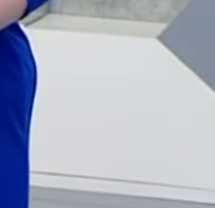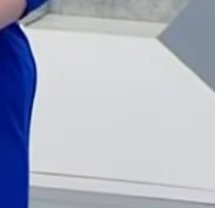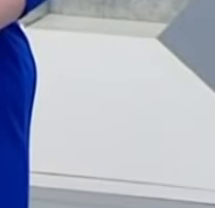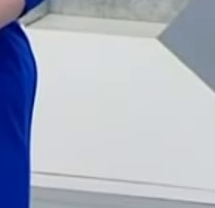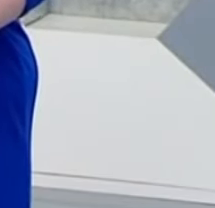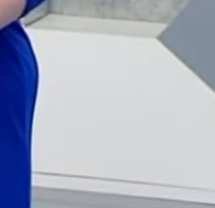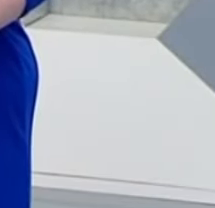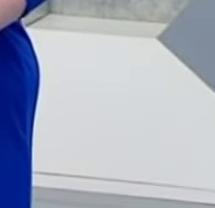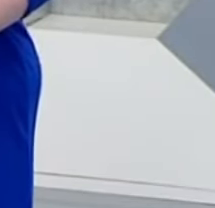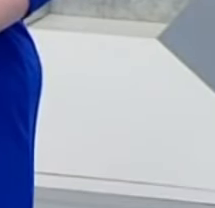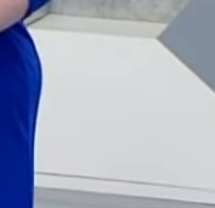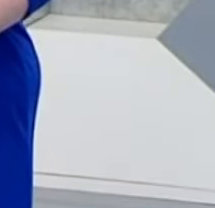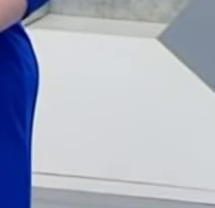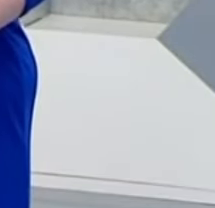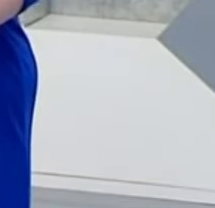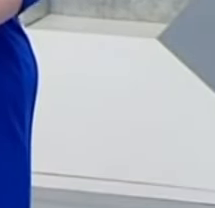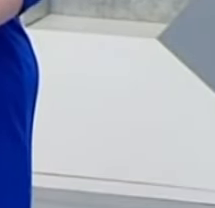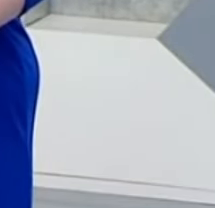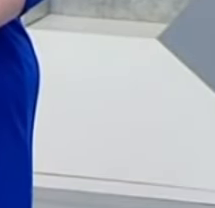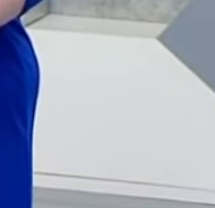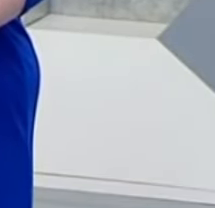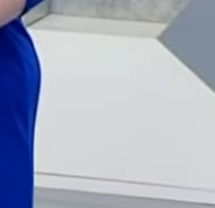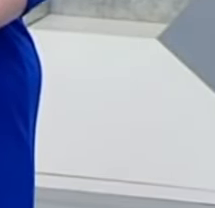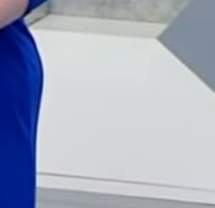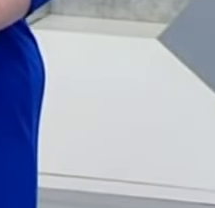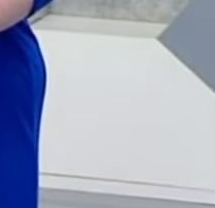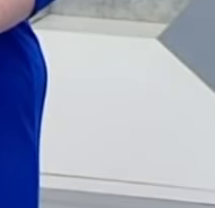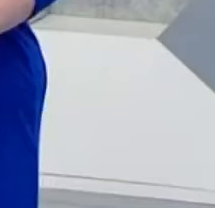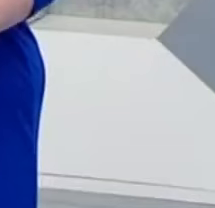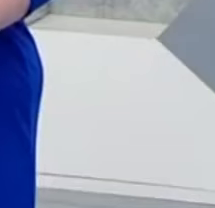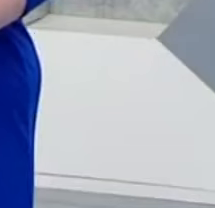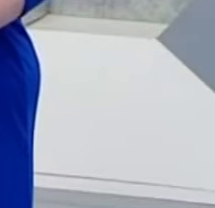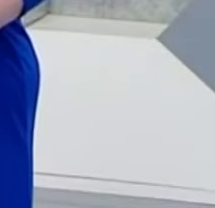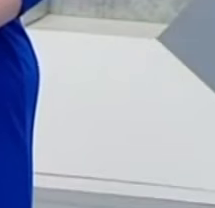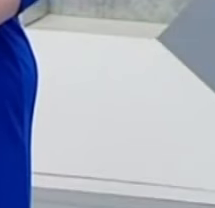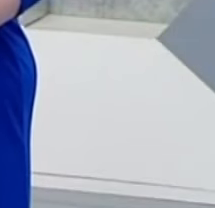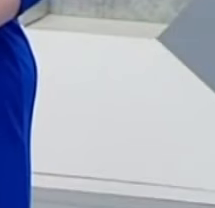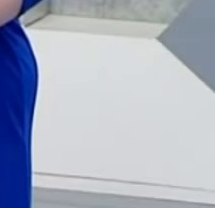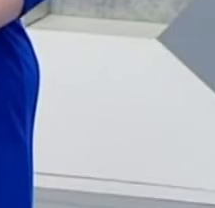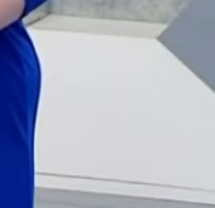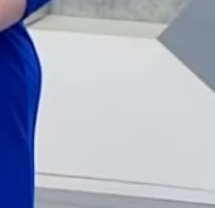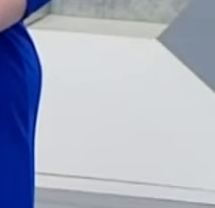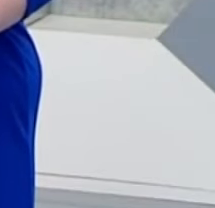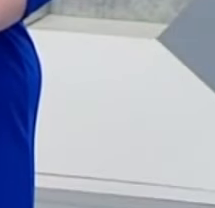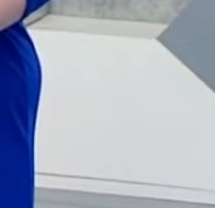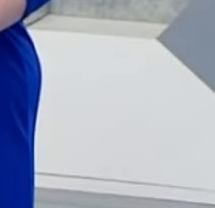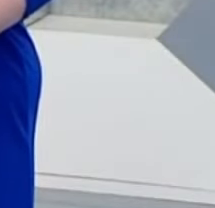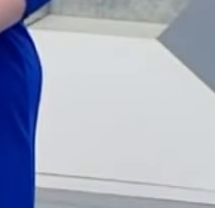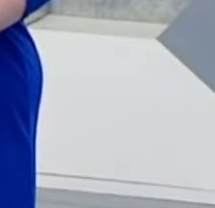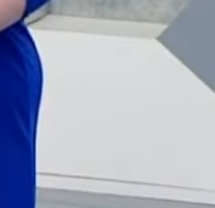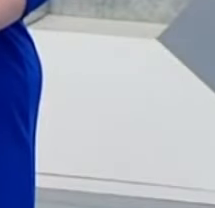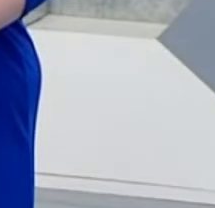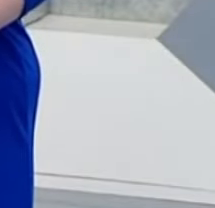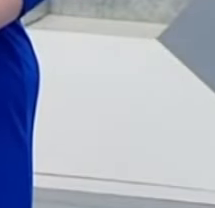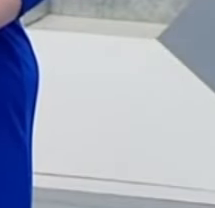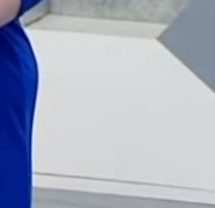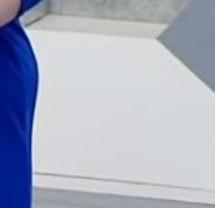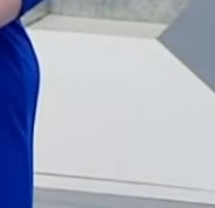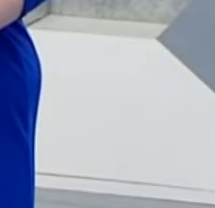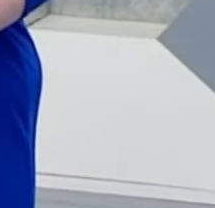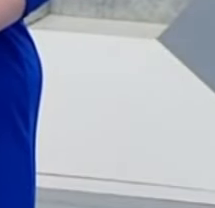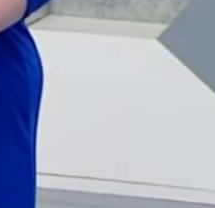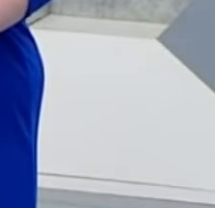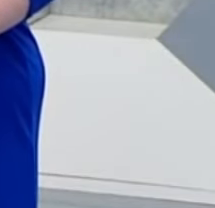Kapuso, para sa mga maiinit na balita, mag-subscribe sa GMA Integrated News sa YouTube. Sa mga kapuso naman abroad, subaybayan nyo kami sa